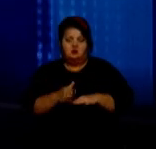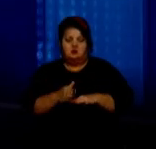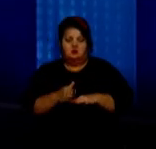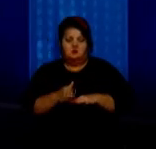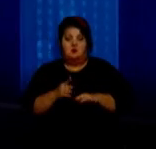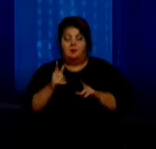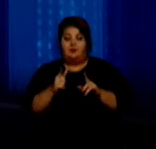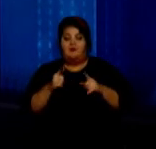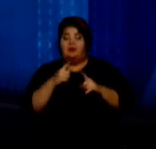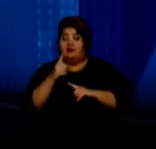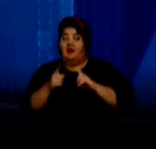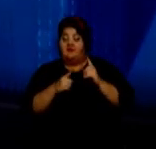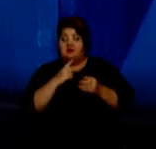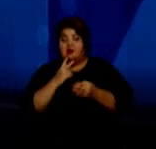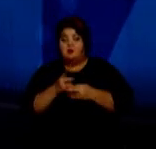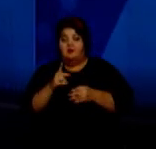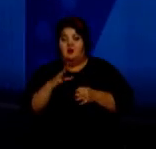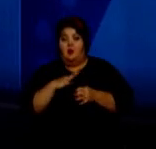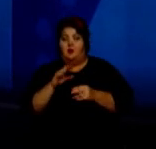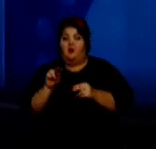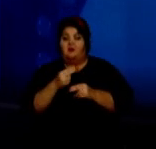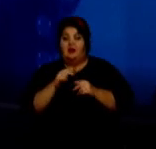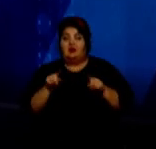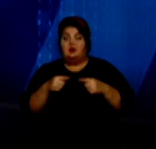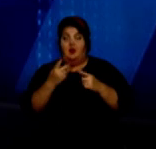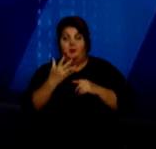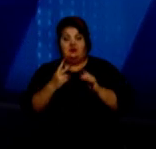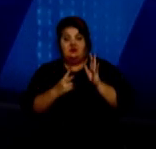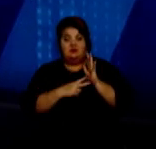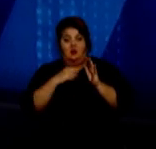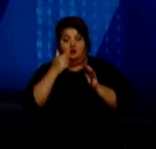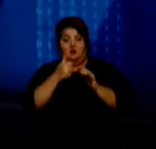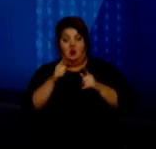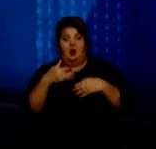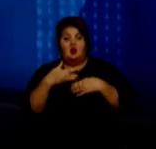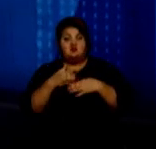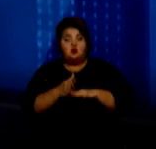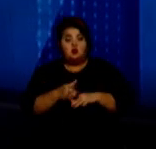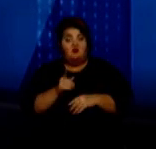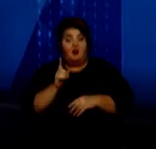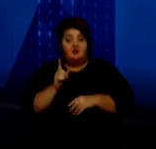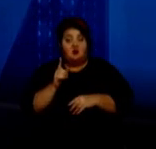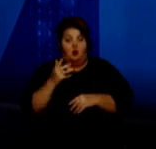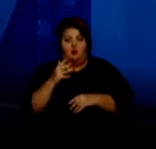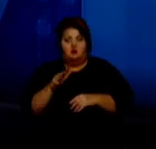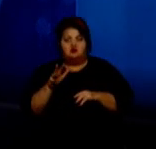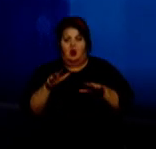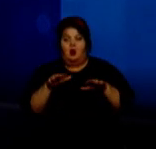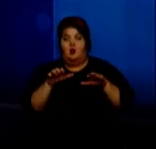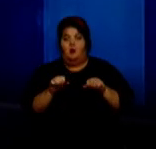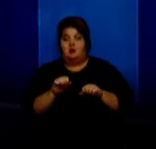Видозмінений він уже був під час реставрації 1957 року, а зруйнували його за часів